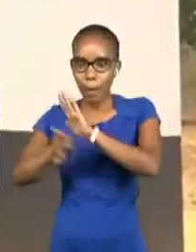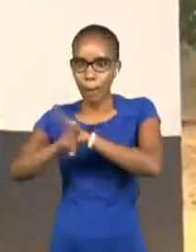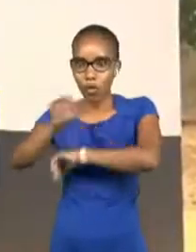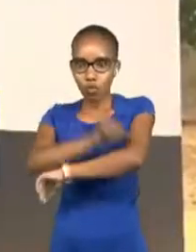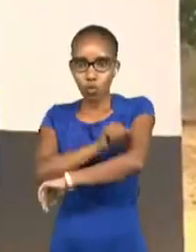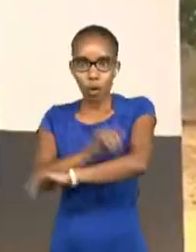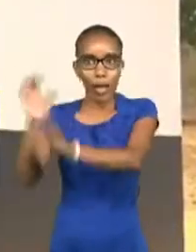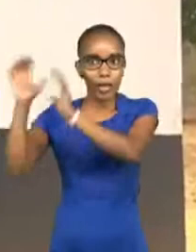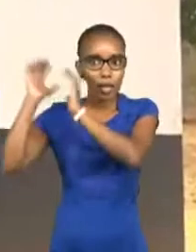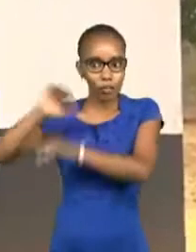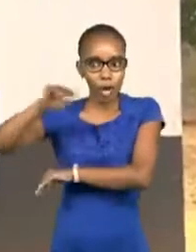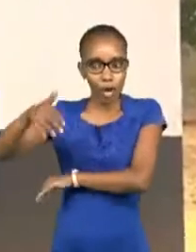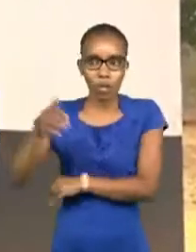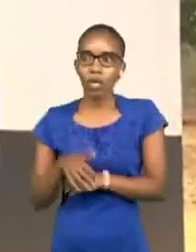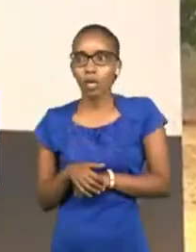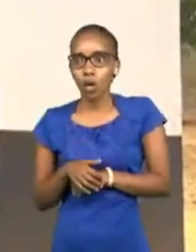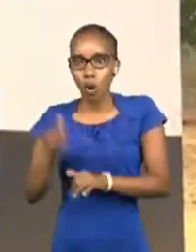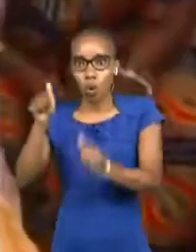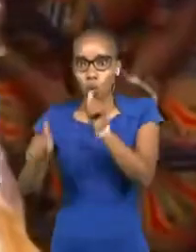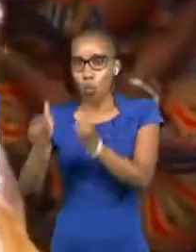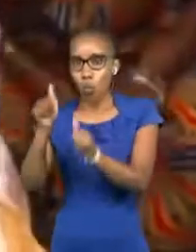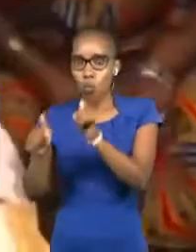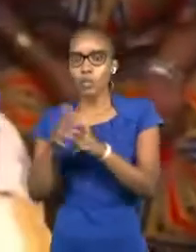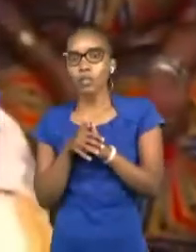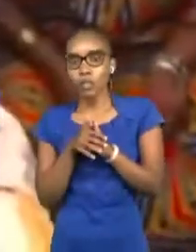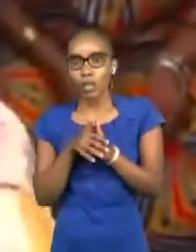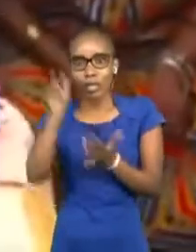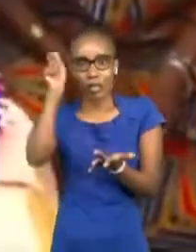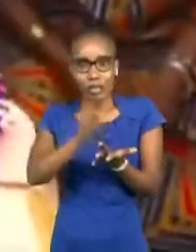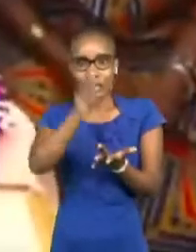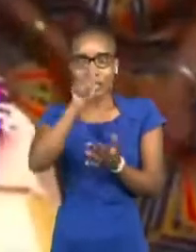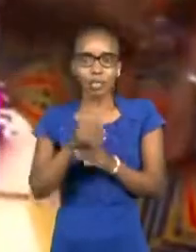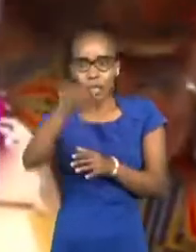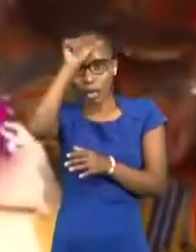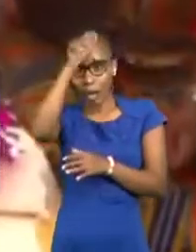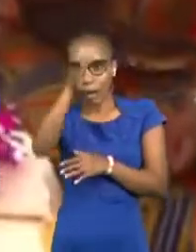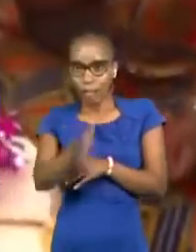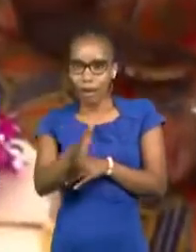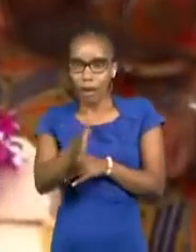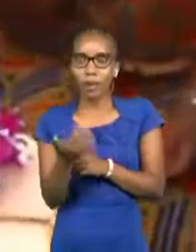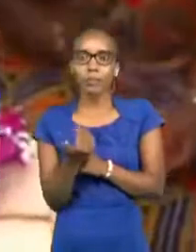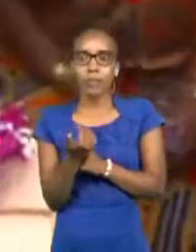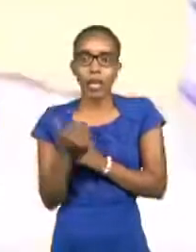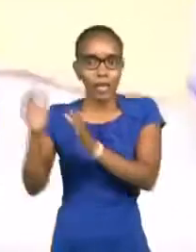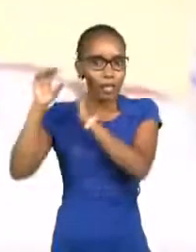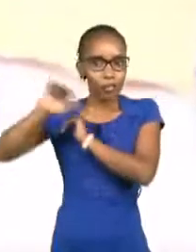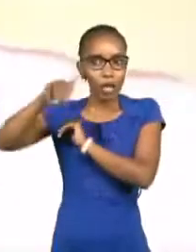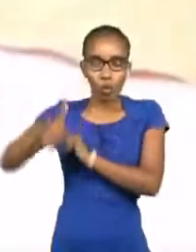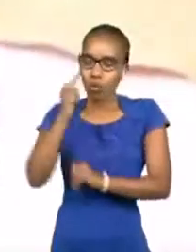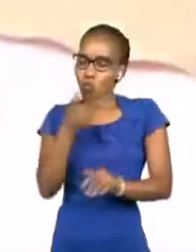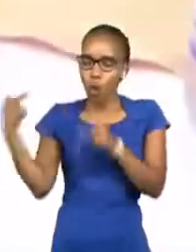County, which insiders say is a litmus test for Governor Amason Kingi, who has been on loggerheads with his party boss.